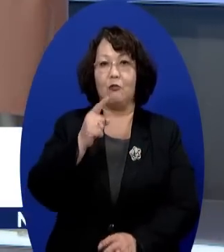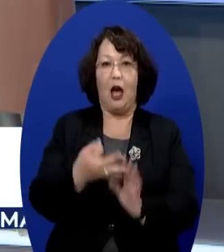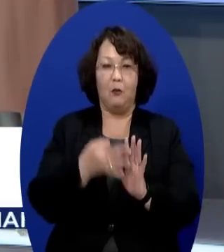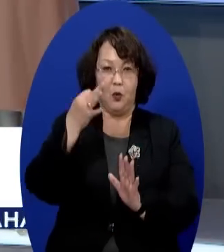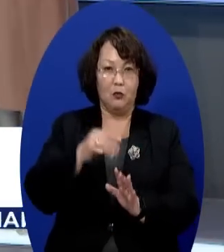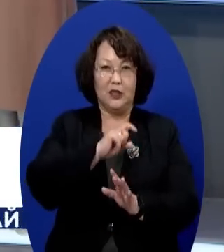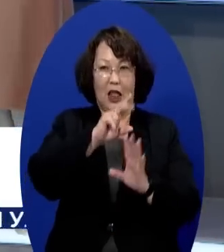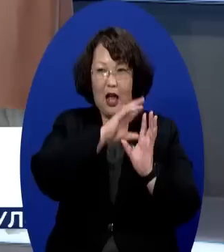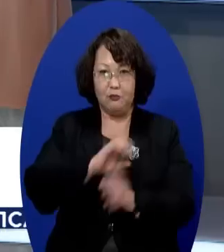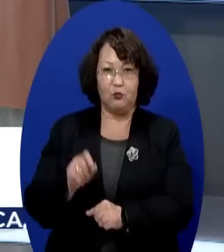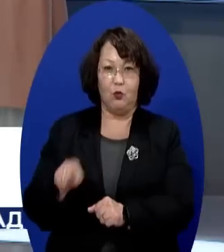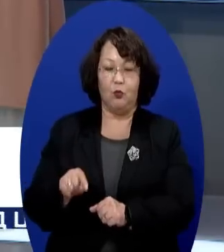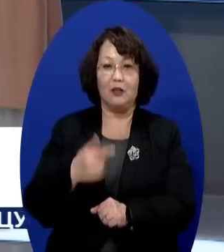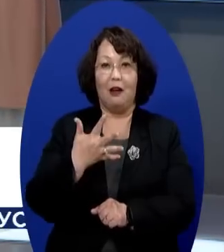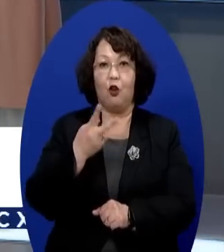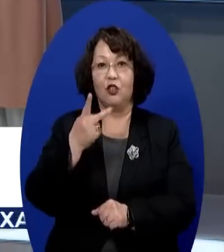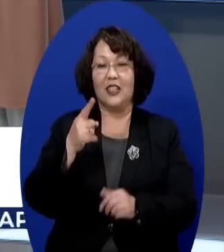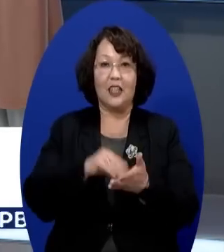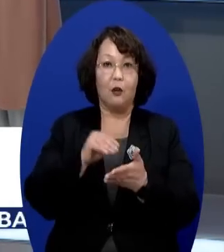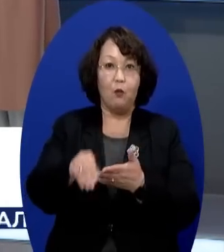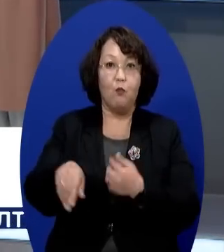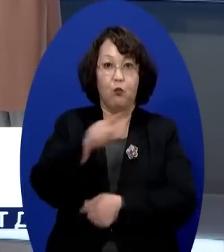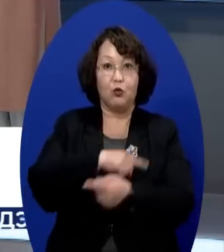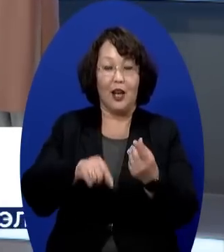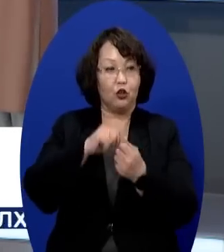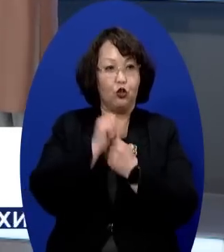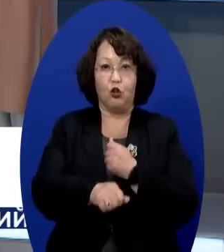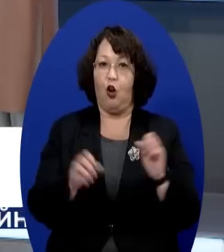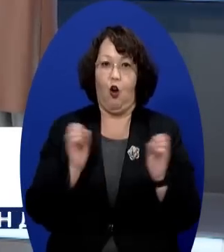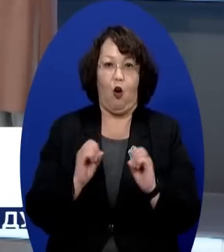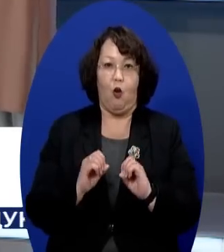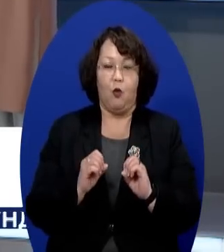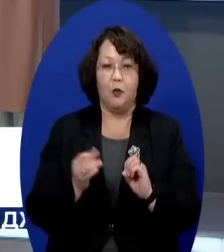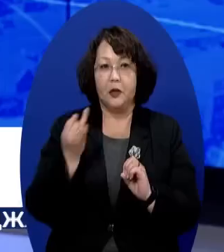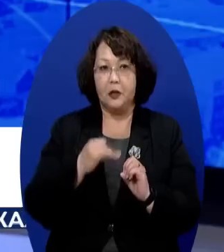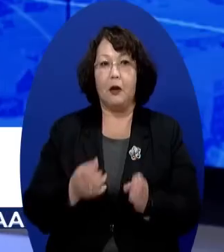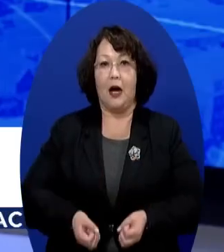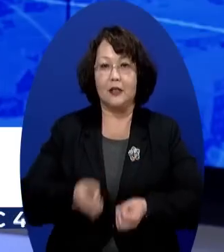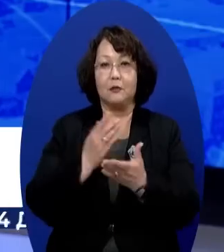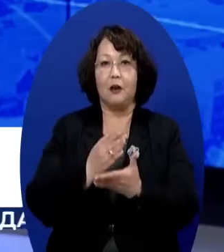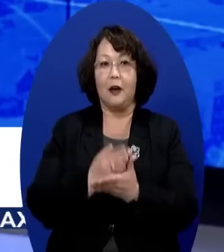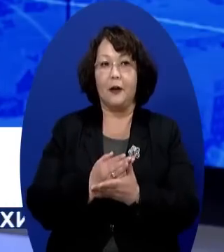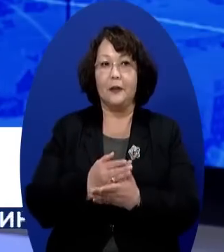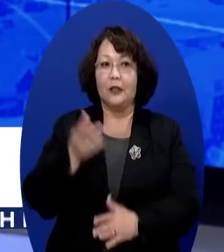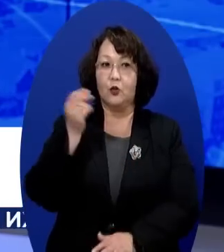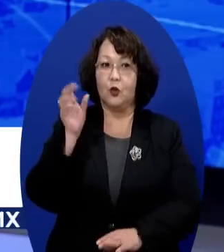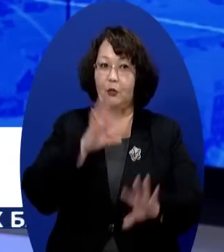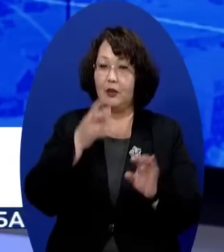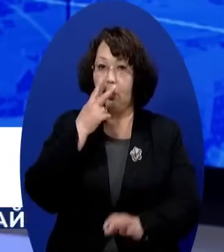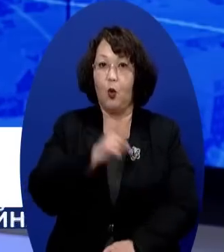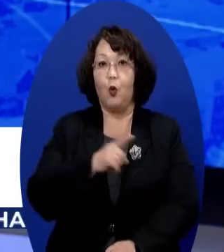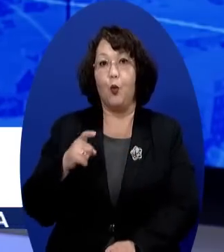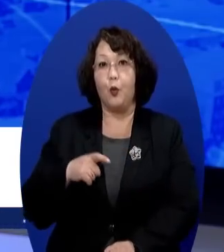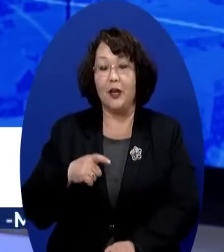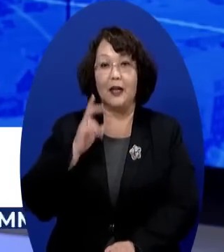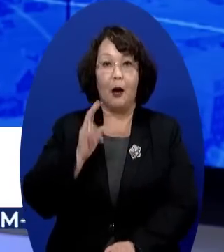эдгээр компаниудын 521 тэрбум төгрөгийн зээлийн иргэн төлөлт нь хийгдээгүй ийм үзүүлэлттэй байна. За графикаас харахад хувийн хэвшлийн компаниудын